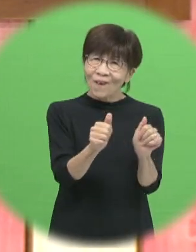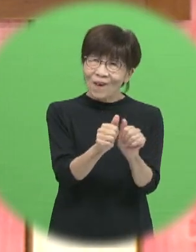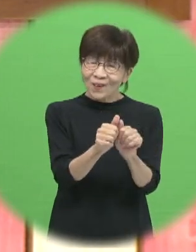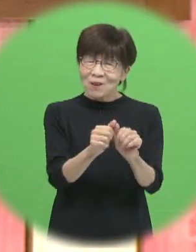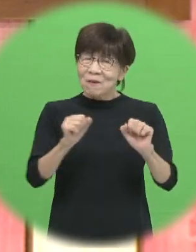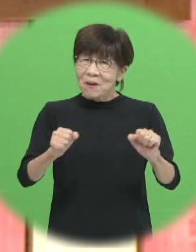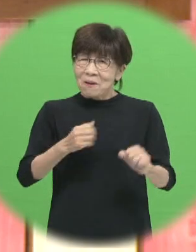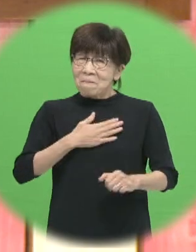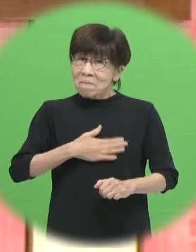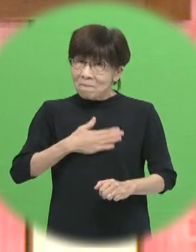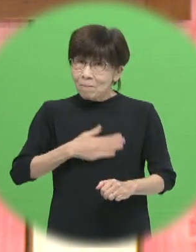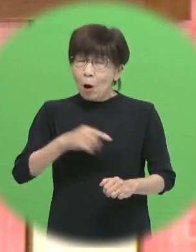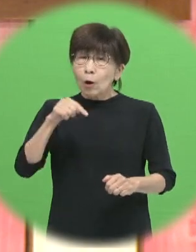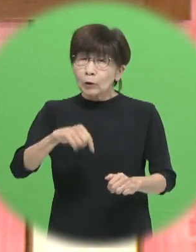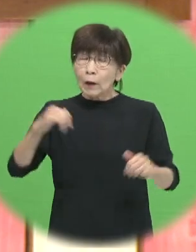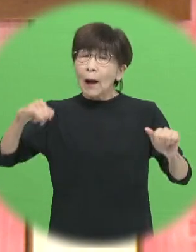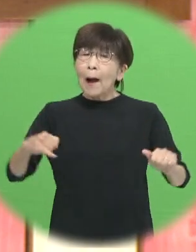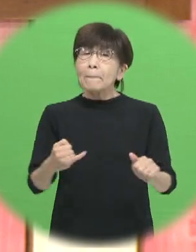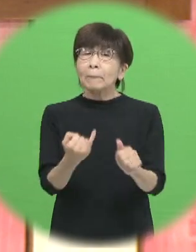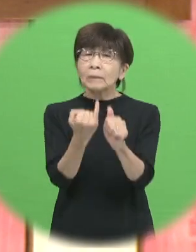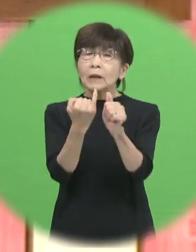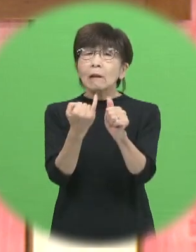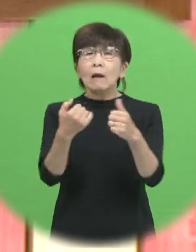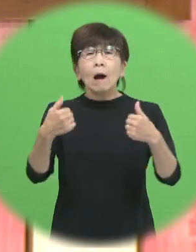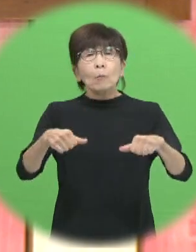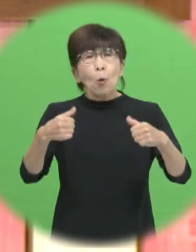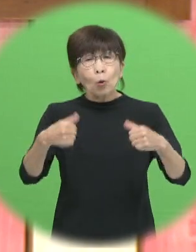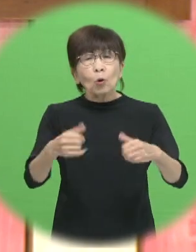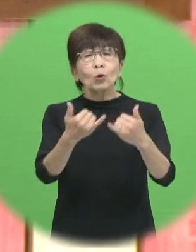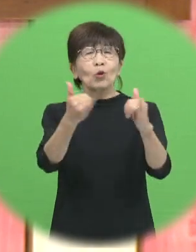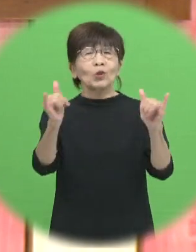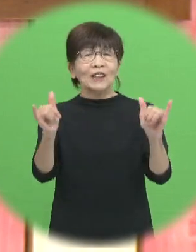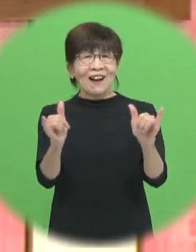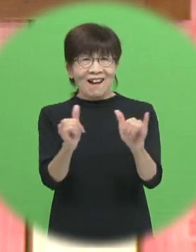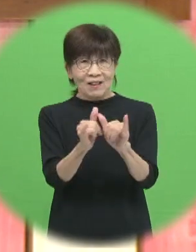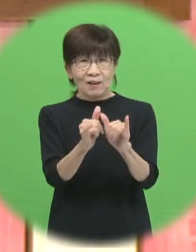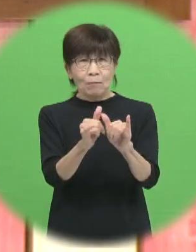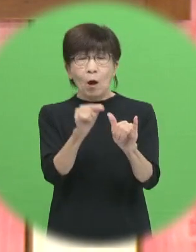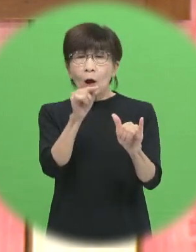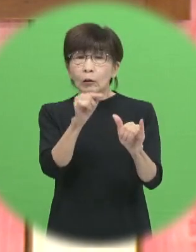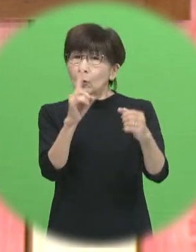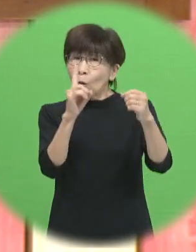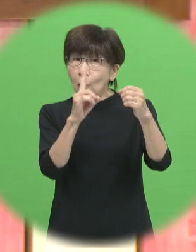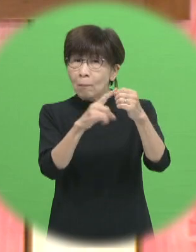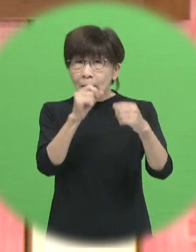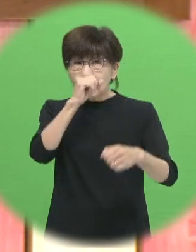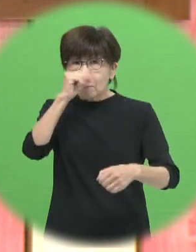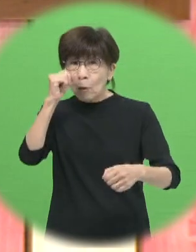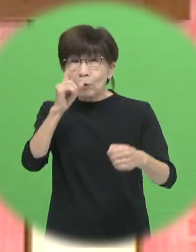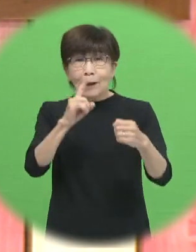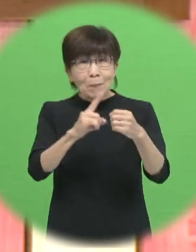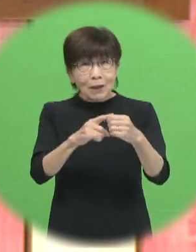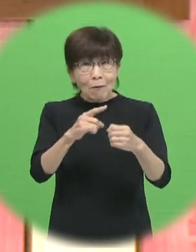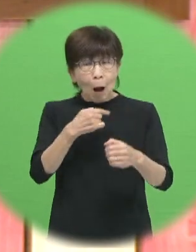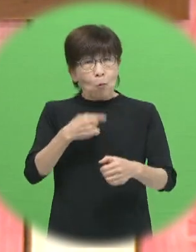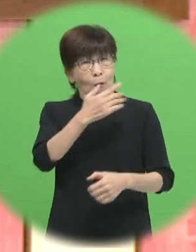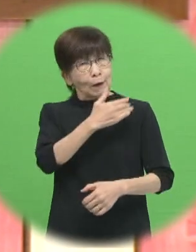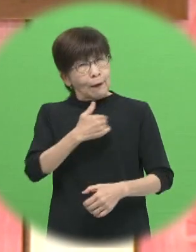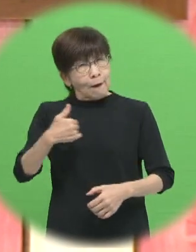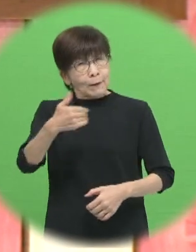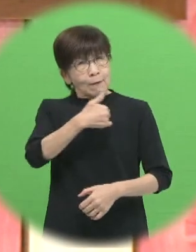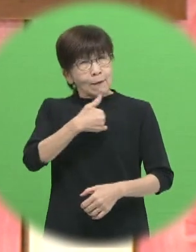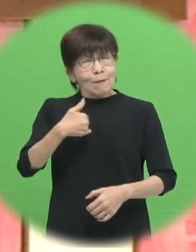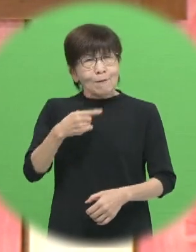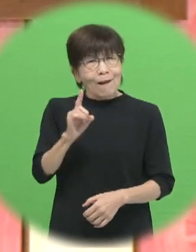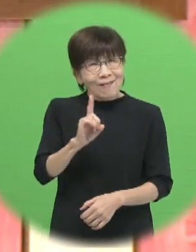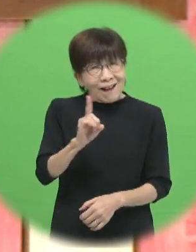それがジェンダー平等の社会なので、うん、それをこうプレゼントしてあげるためには、うん、私たち大人がこう何ができるかやっ